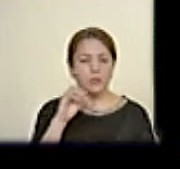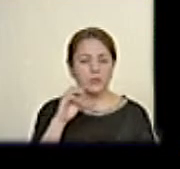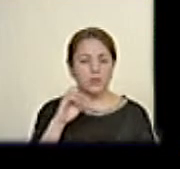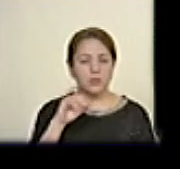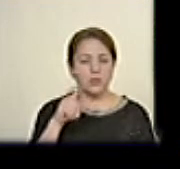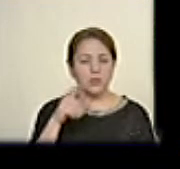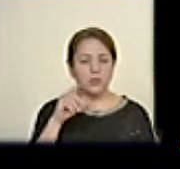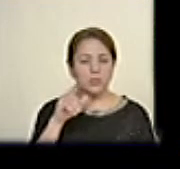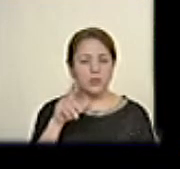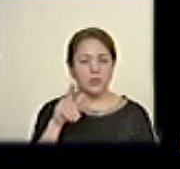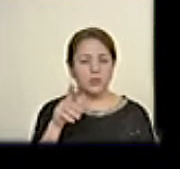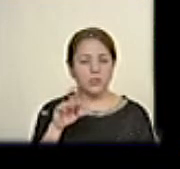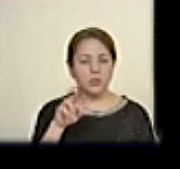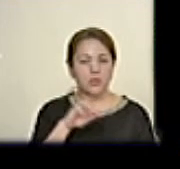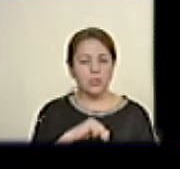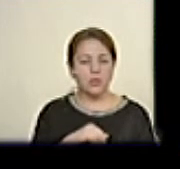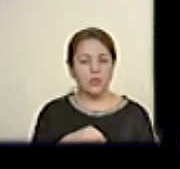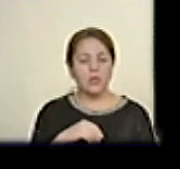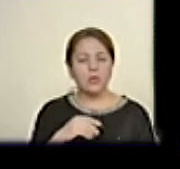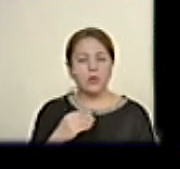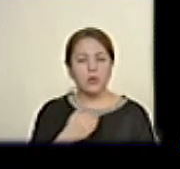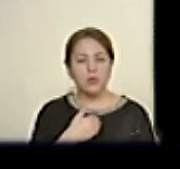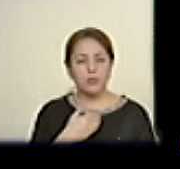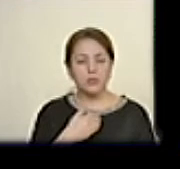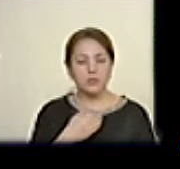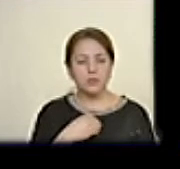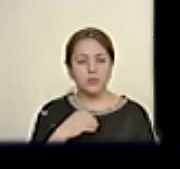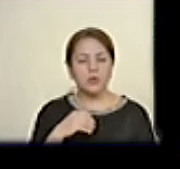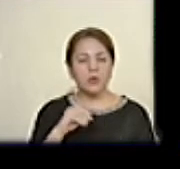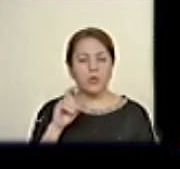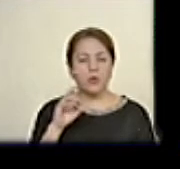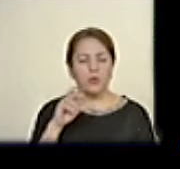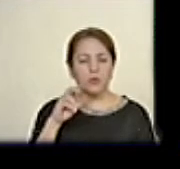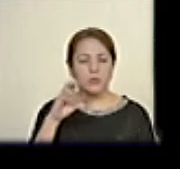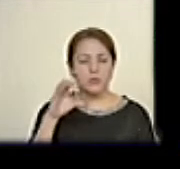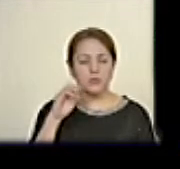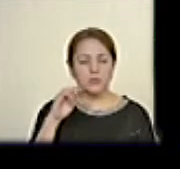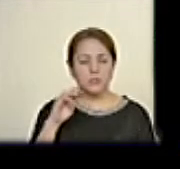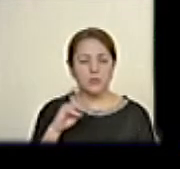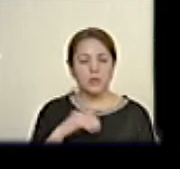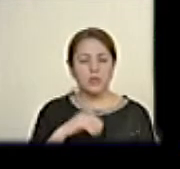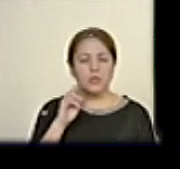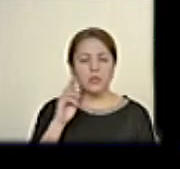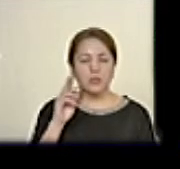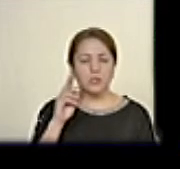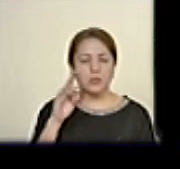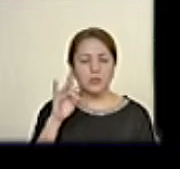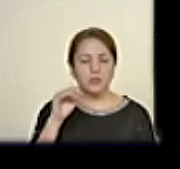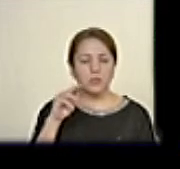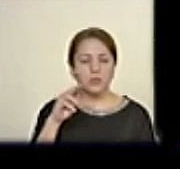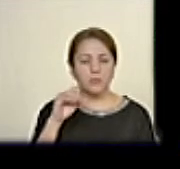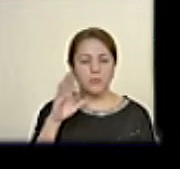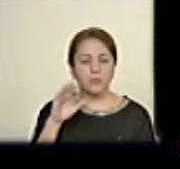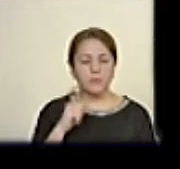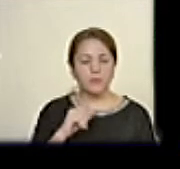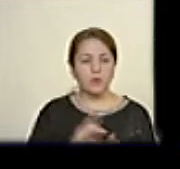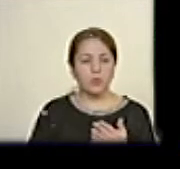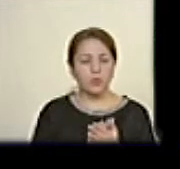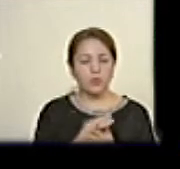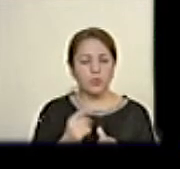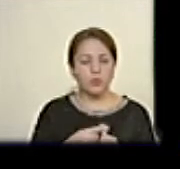Холст, полотно, крапива, кчитке. Прошу запомнить значение